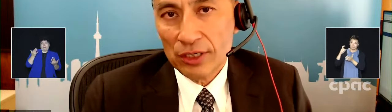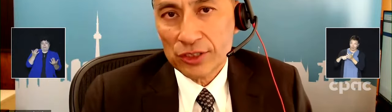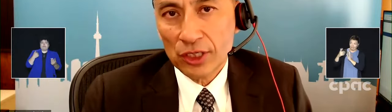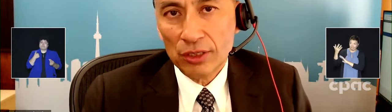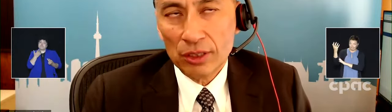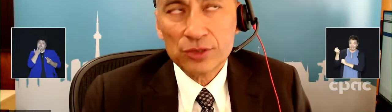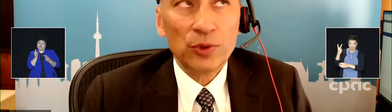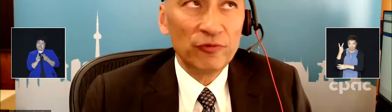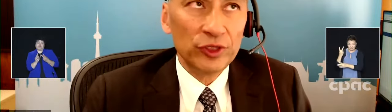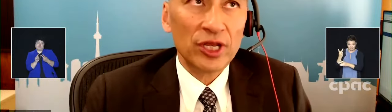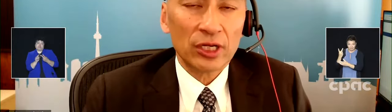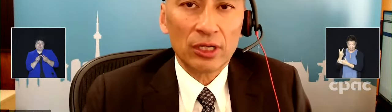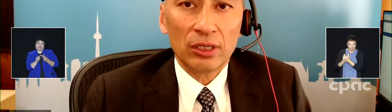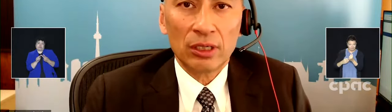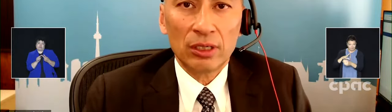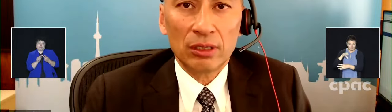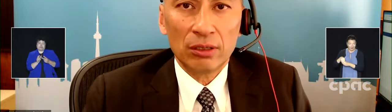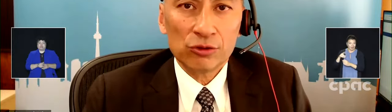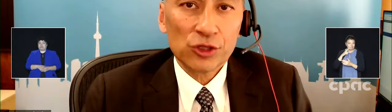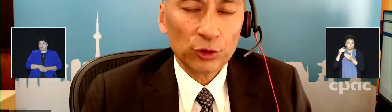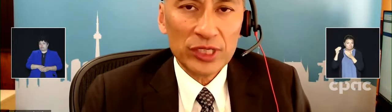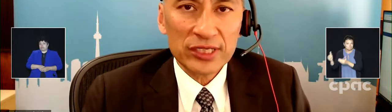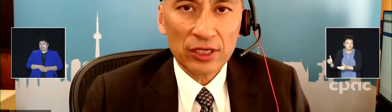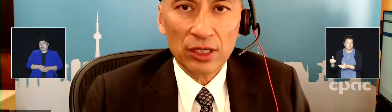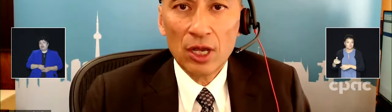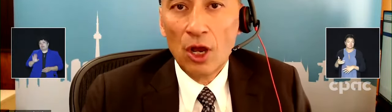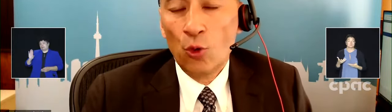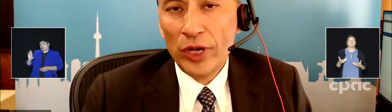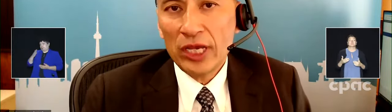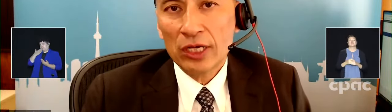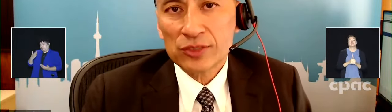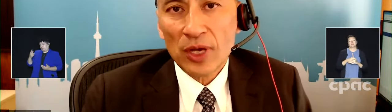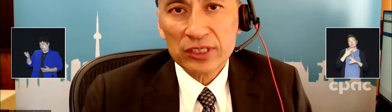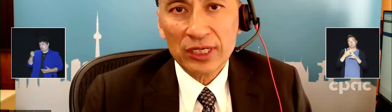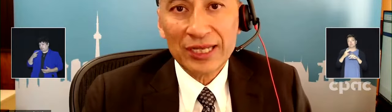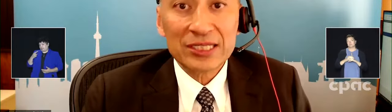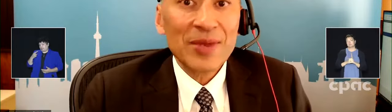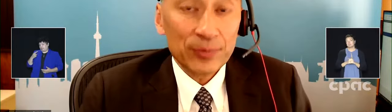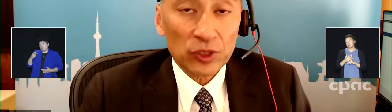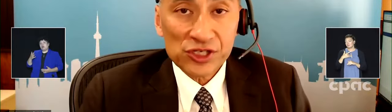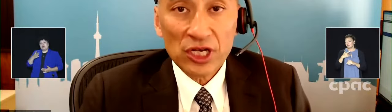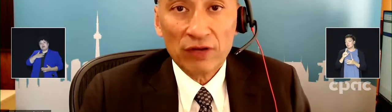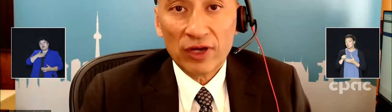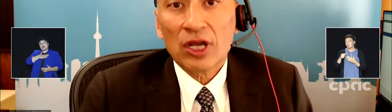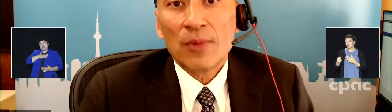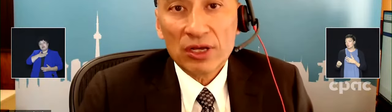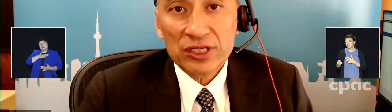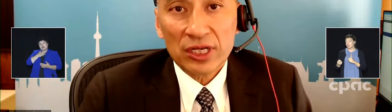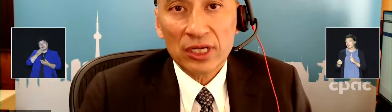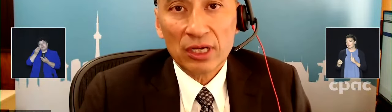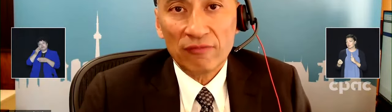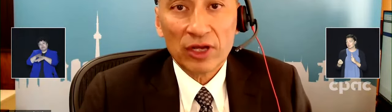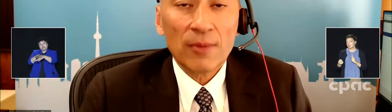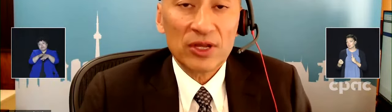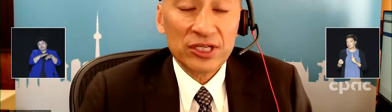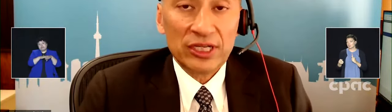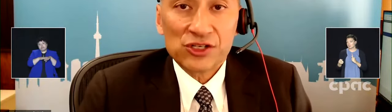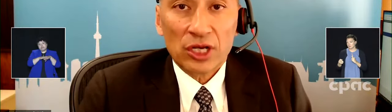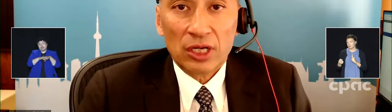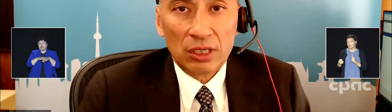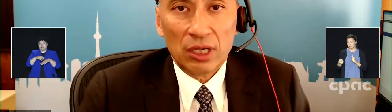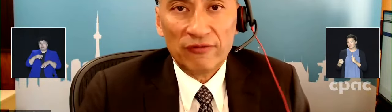je peux vous dire aujourd'hui, c'est que oui, je pense que la semaine prochaine, on va commencer déjà